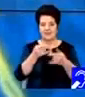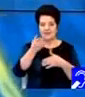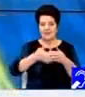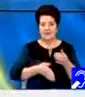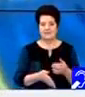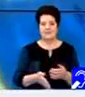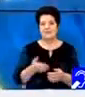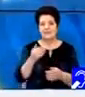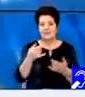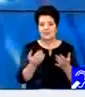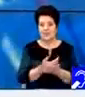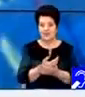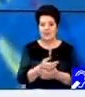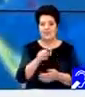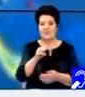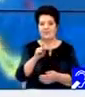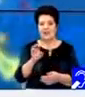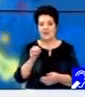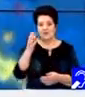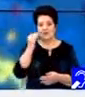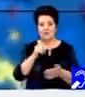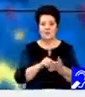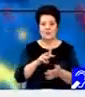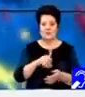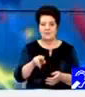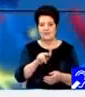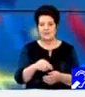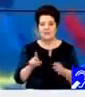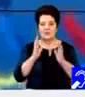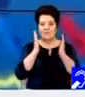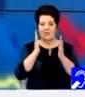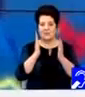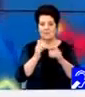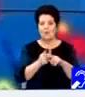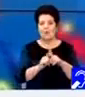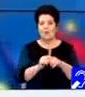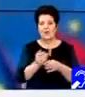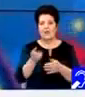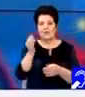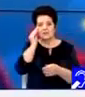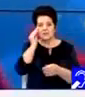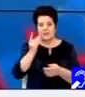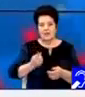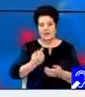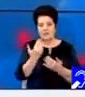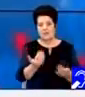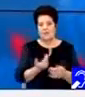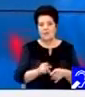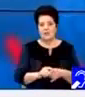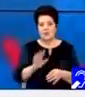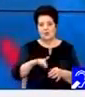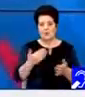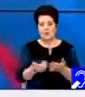Telejurnalul a ajuns la final. Știrile noastre sunt pe tvremoldova.md, dar și pe pagina de Facebook, unde așteptăm opiniile dumneavoastră. Nu pierdeți imediat